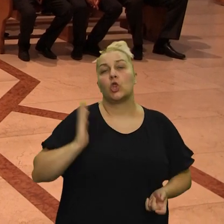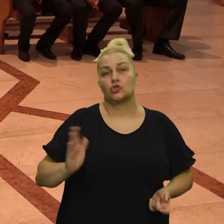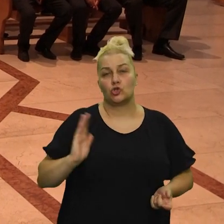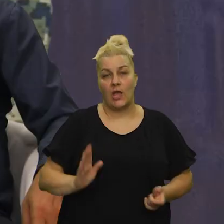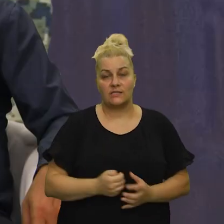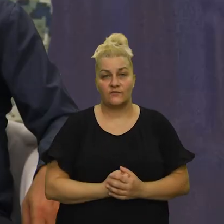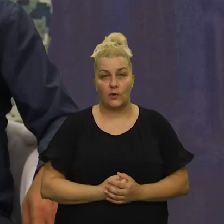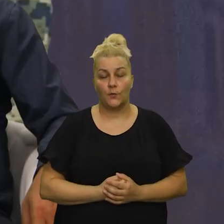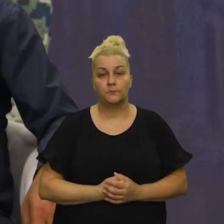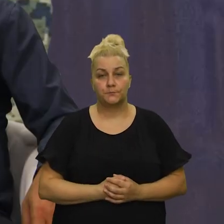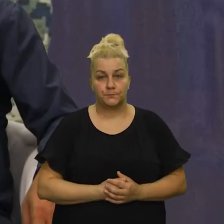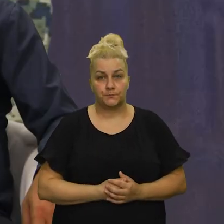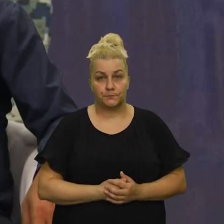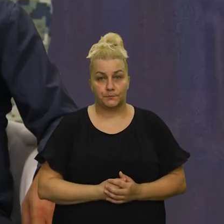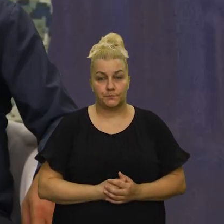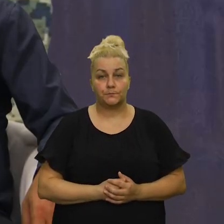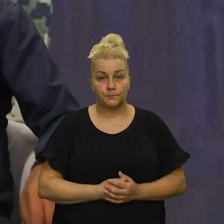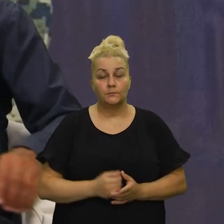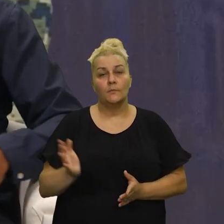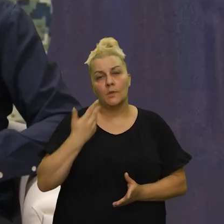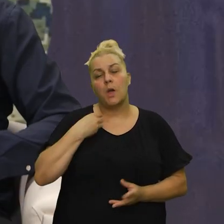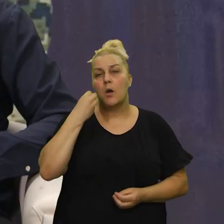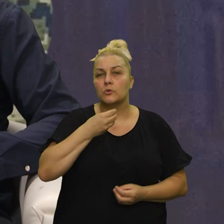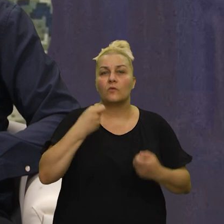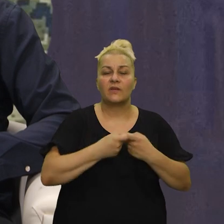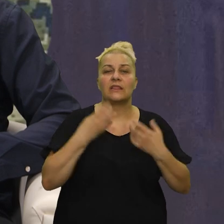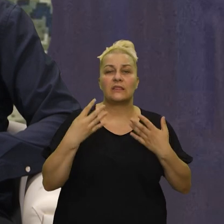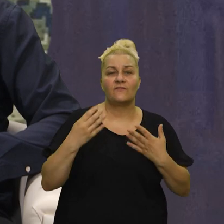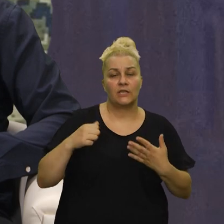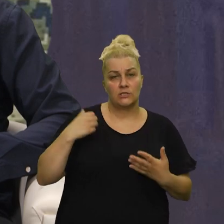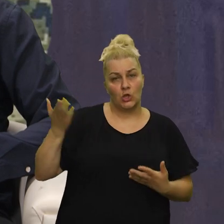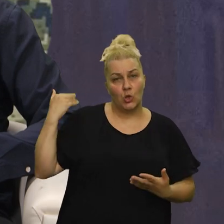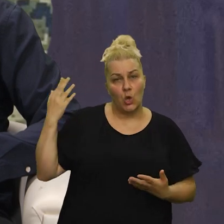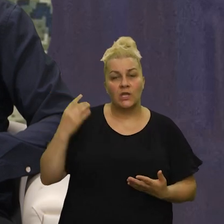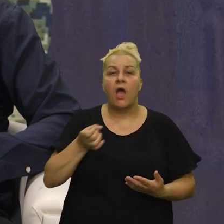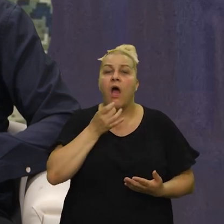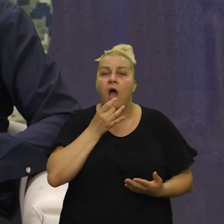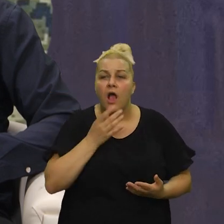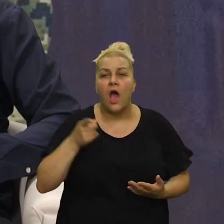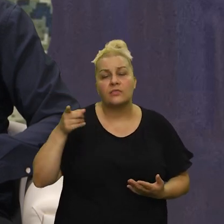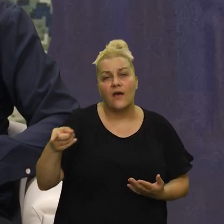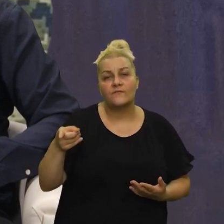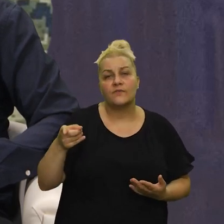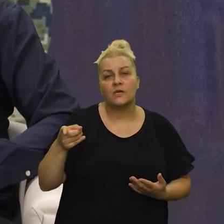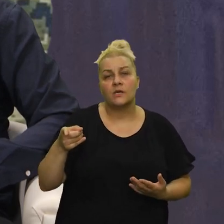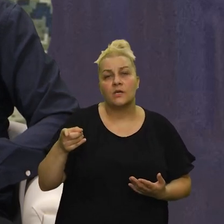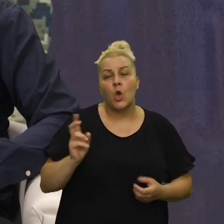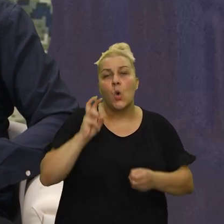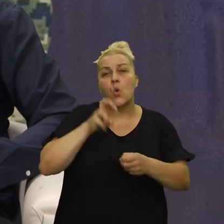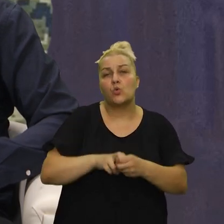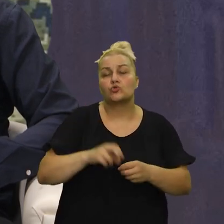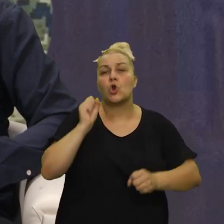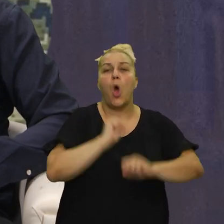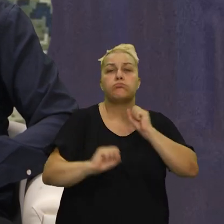dostojanstveno. Da, ajmo mi na one 90. godine. Kad ste se vi, Ivane, uključili u